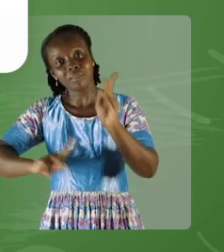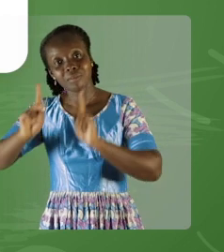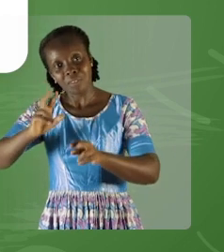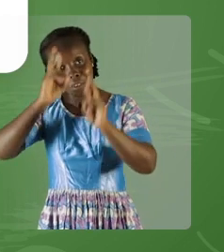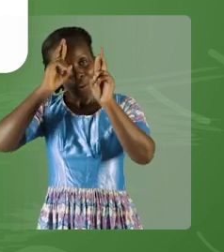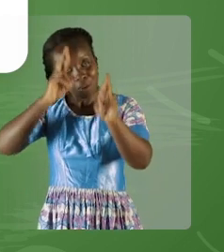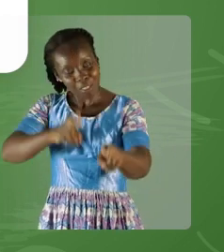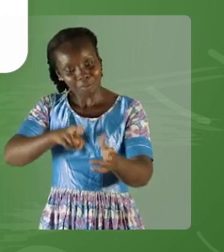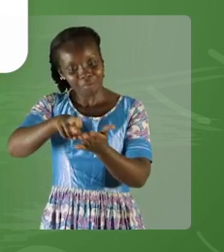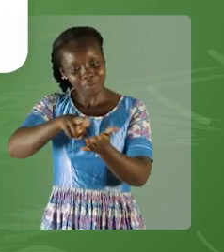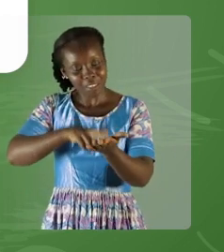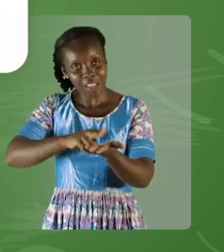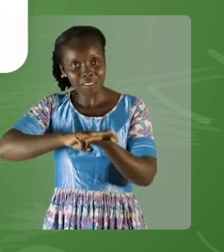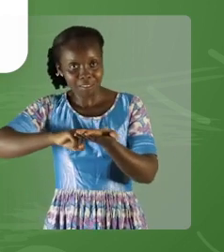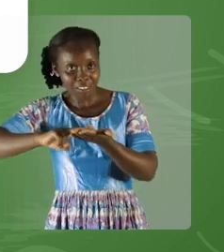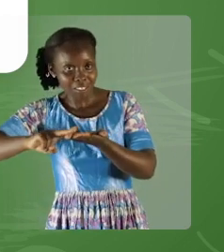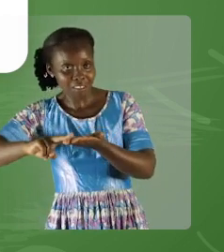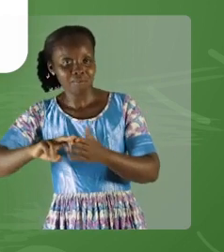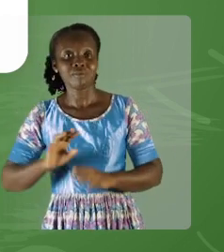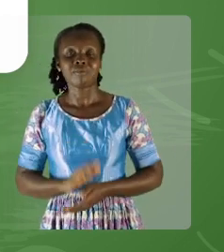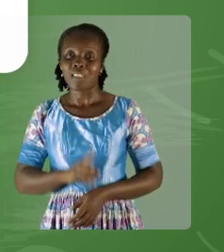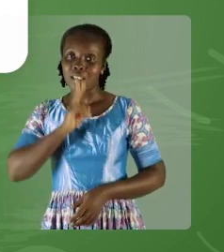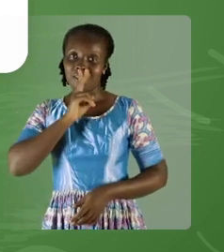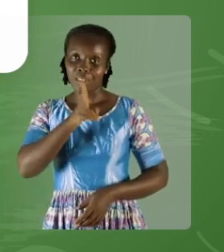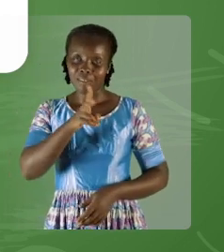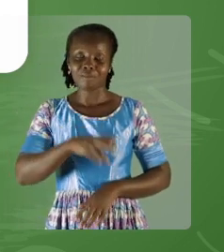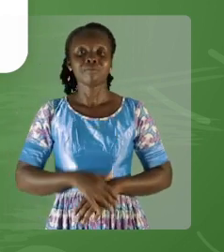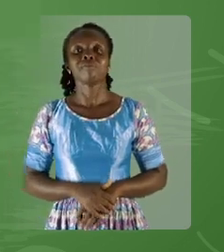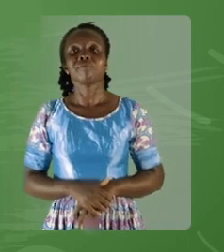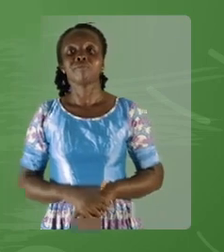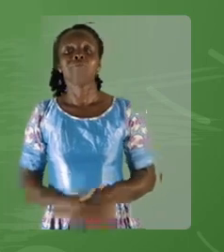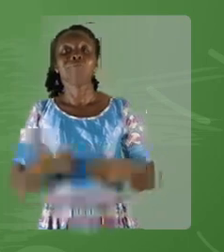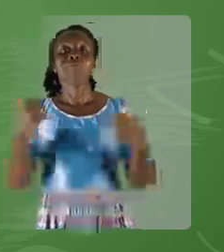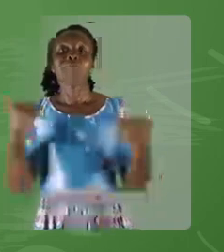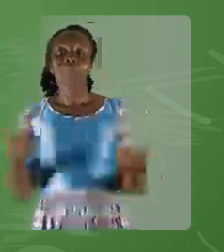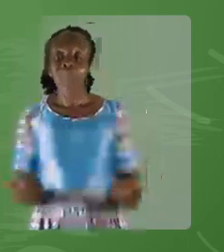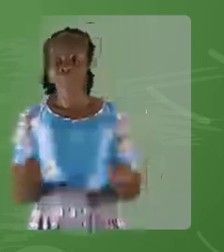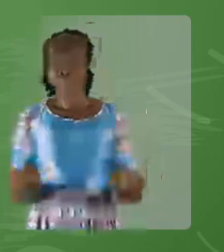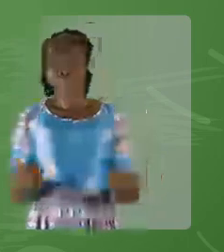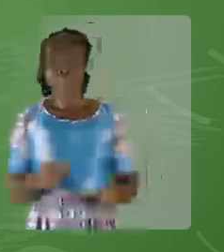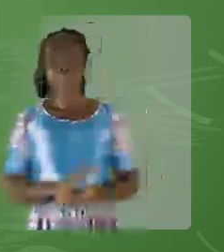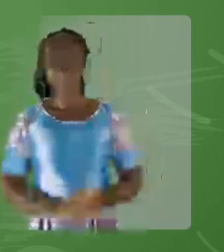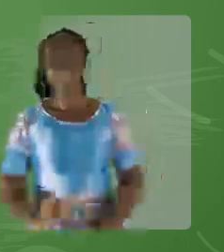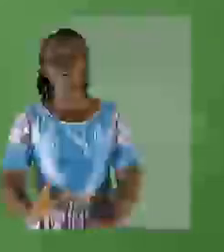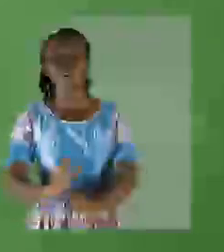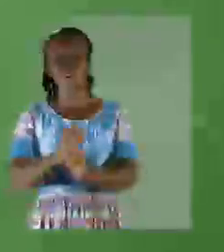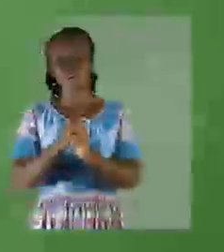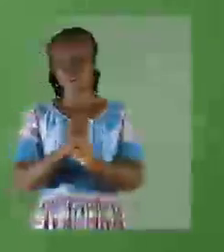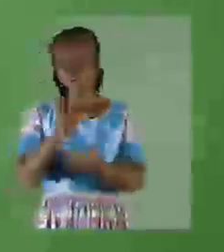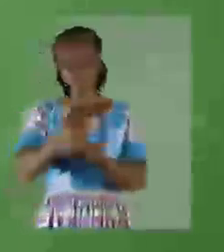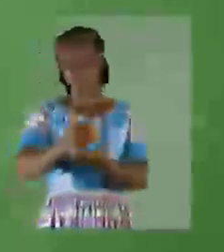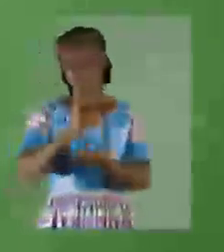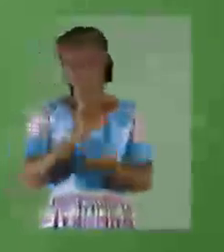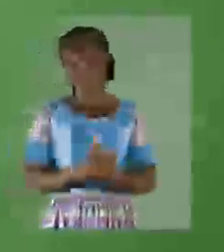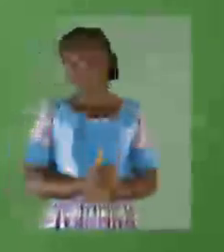les populations au respect des règles d'hygiène. Ça, c'est vrai. Maintenant, nous allons passer au